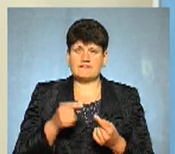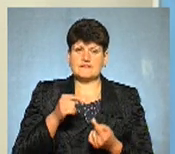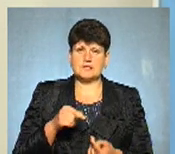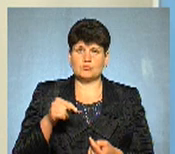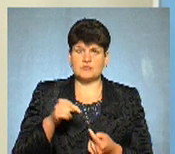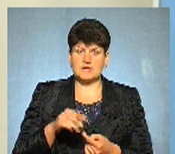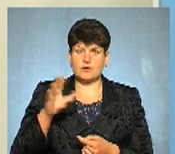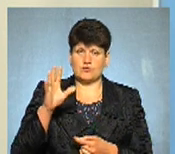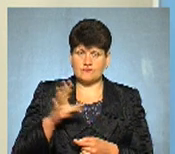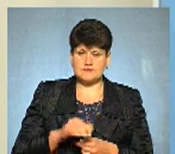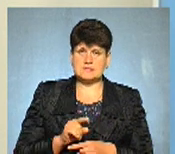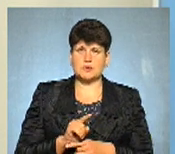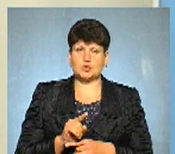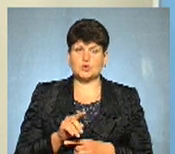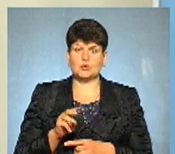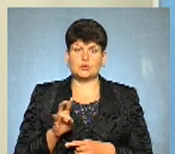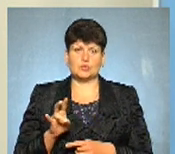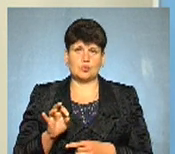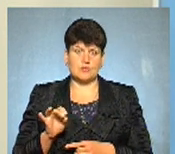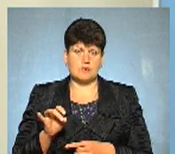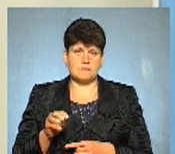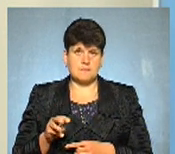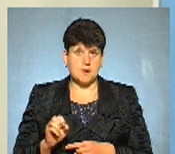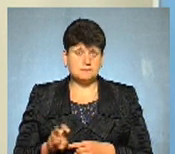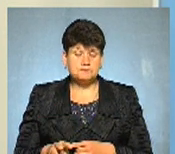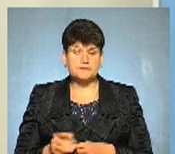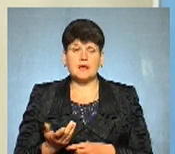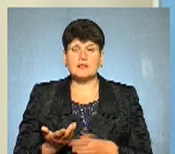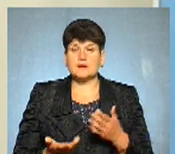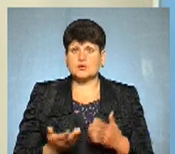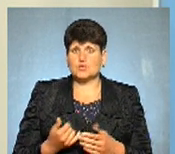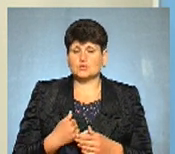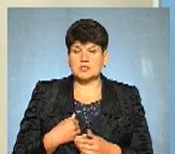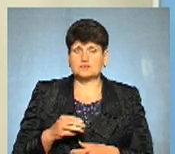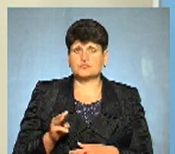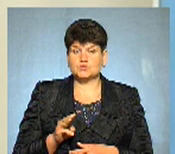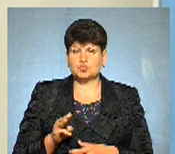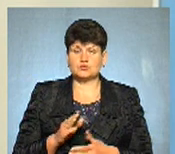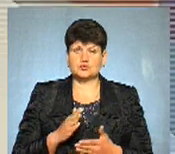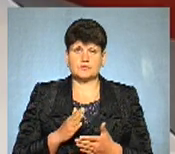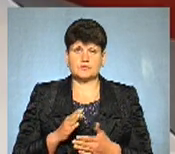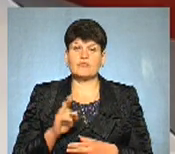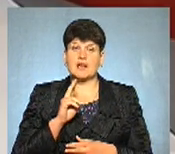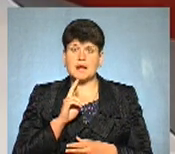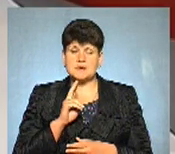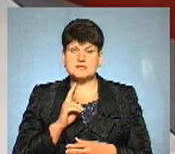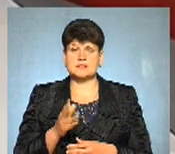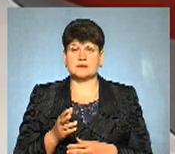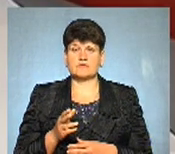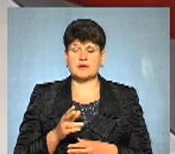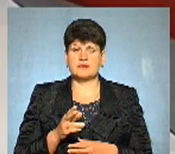всім санітарним епідеміологічним нормам, так? І в нас, якщо в Шумську є, я розумів, в Кременець, так?